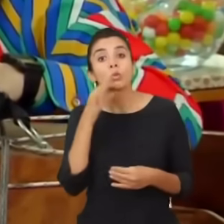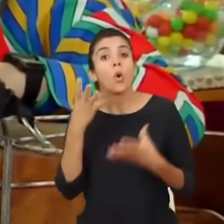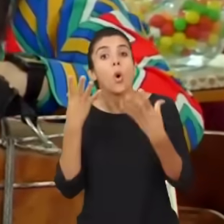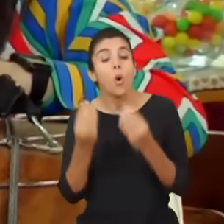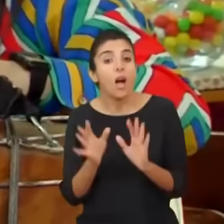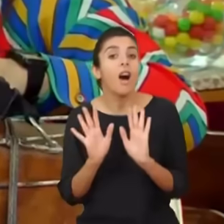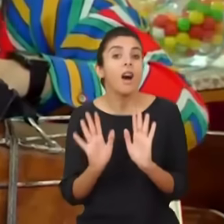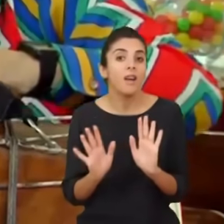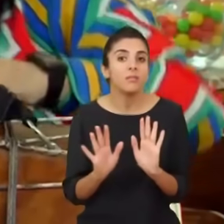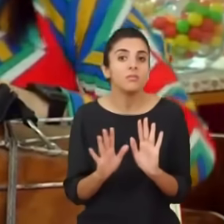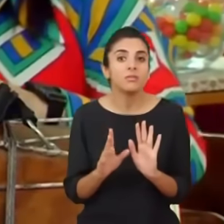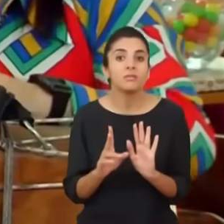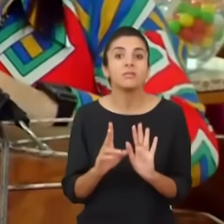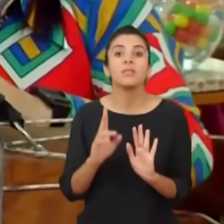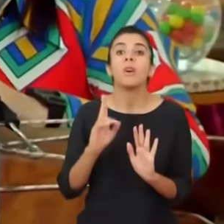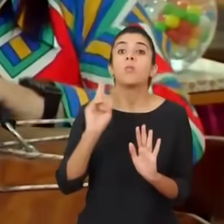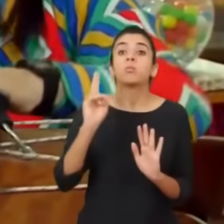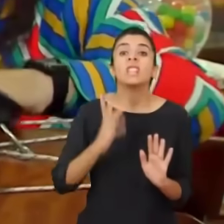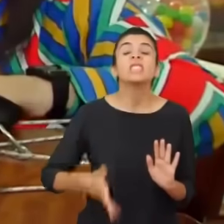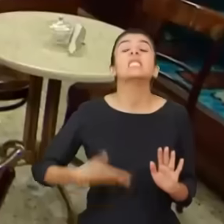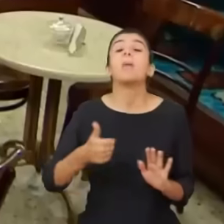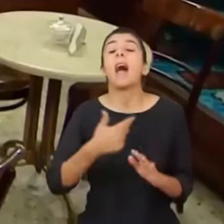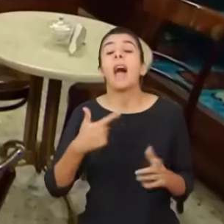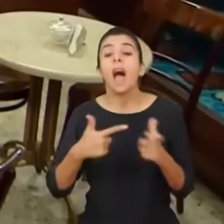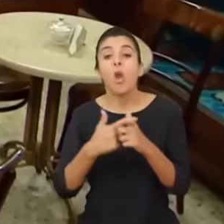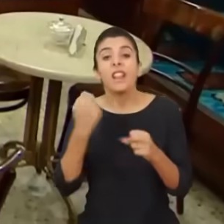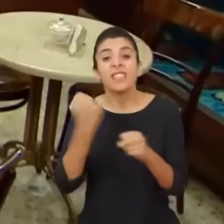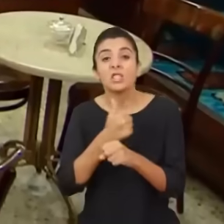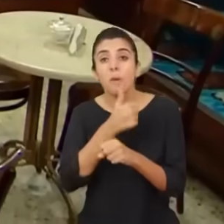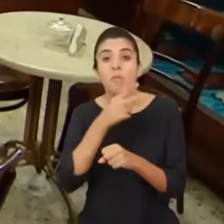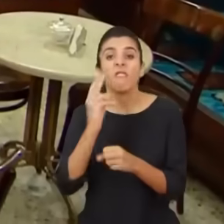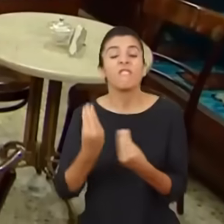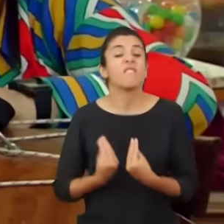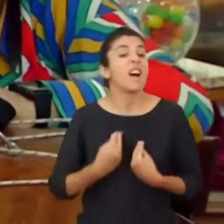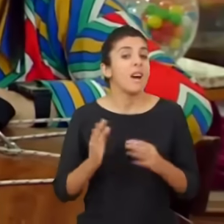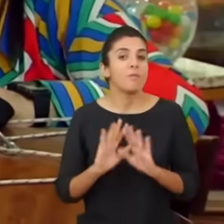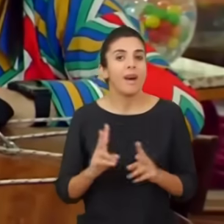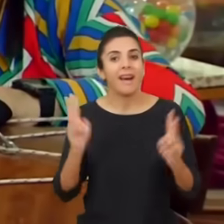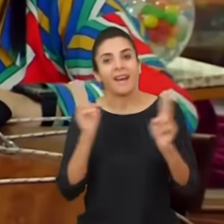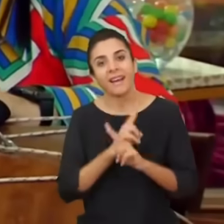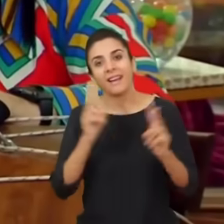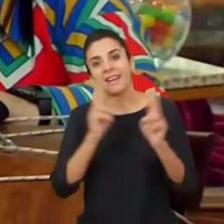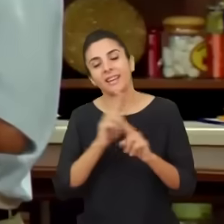ama istemiyor Erol Taş Baba Sami. Sami dolu tepsiyle tezgahın önüne geldi.